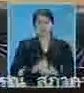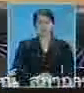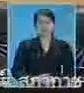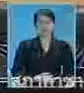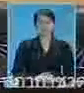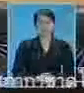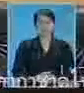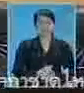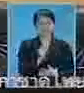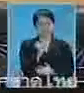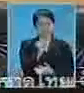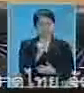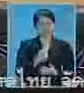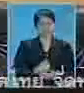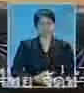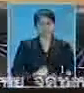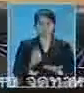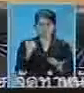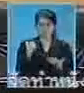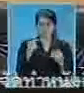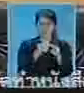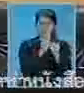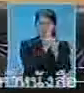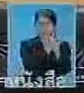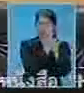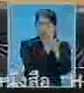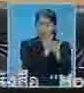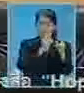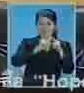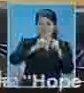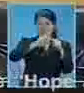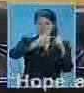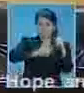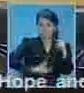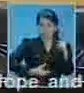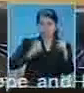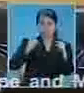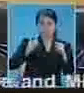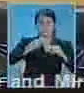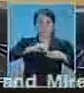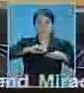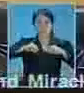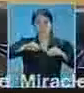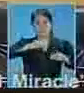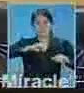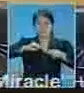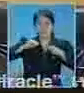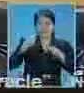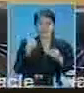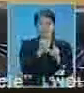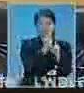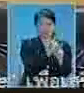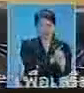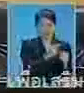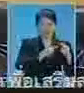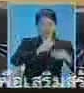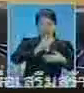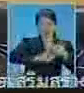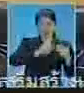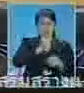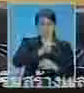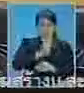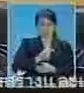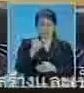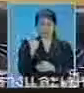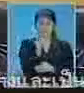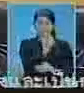จะให้ระดับรางวัลที่ประชาชนได้รับนั้นมีความยืดหยุ่นตามจำนวนสลากที่ขายจริงนะครับก็คือพูด